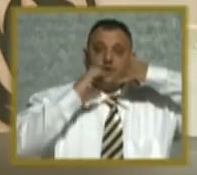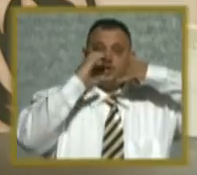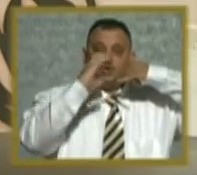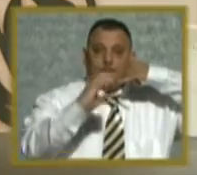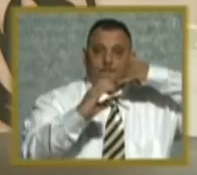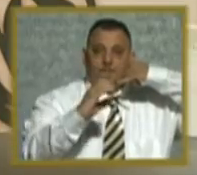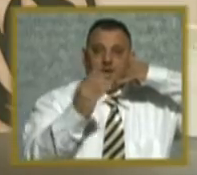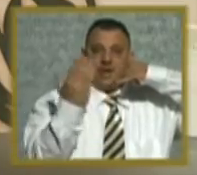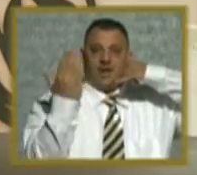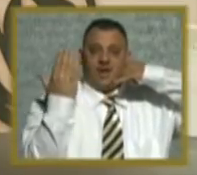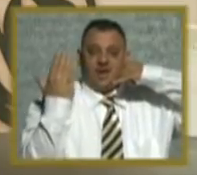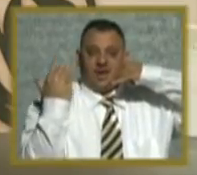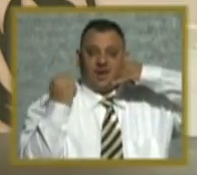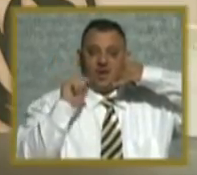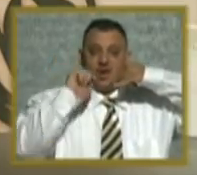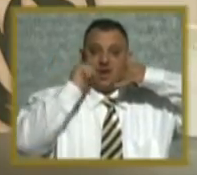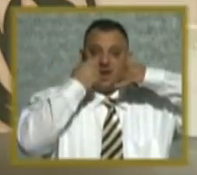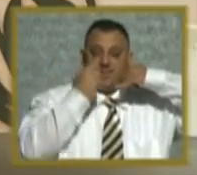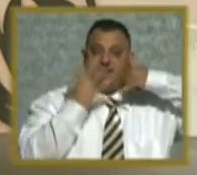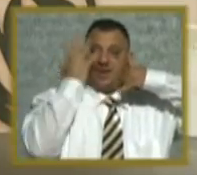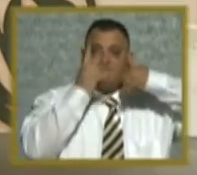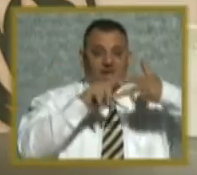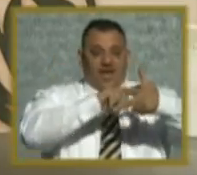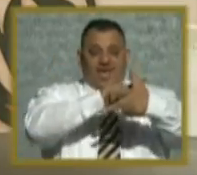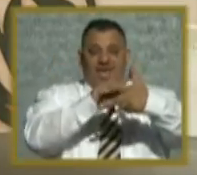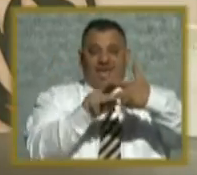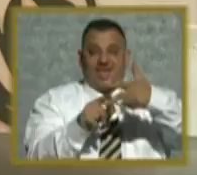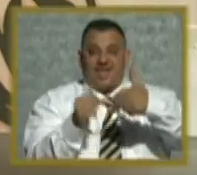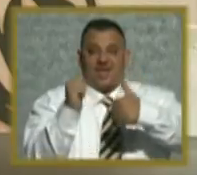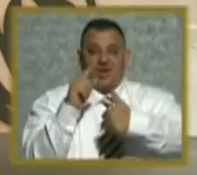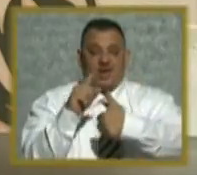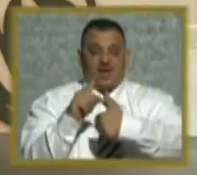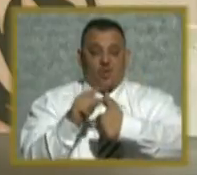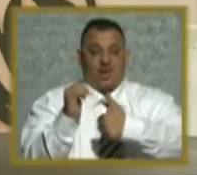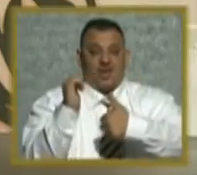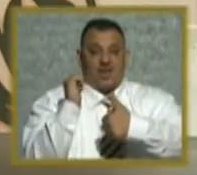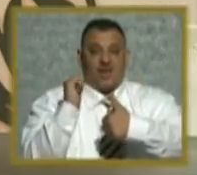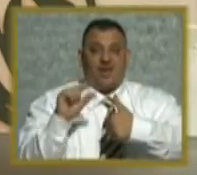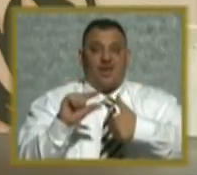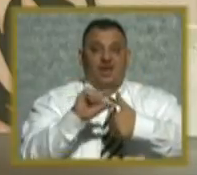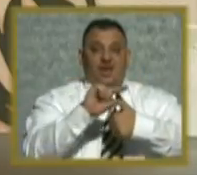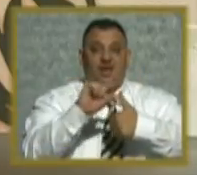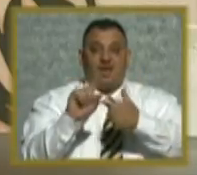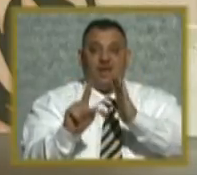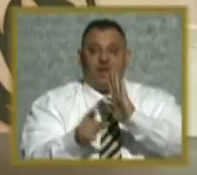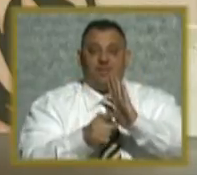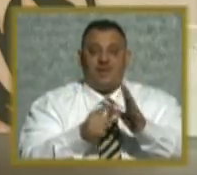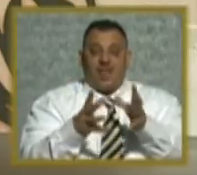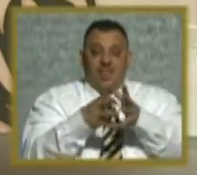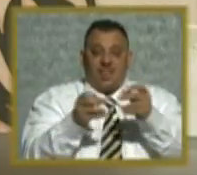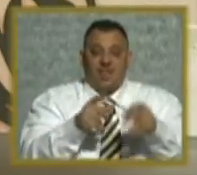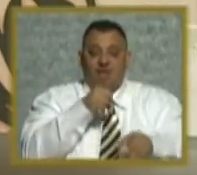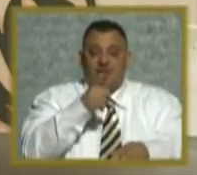السابق. عندي الأخ علي من القابون سأل 3 أسئلة في سؤاله الأول، يسأل عن تفسير قول الله تعالى